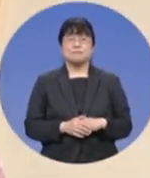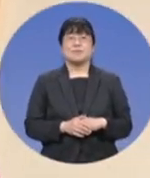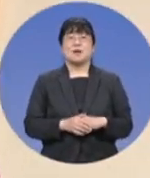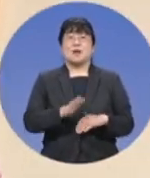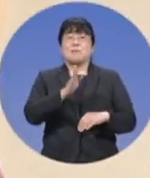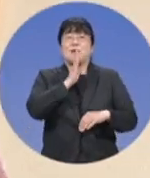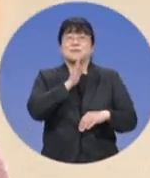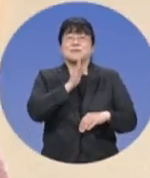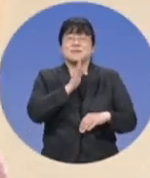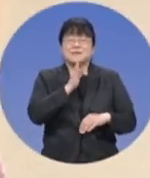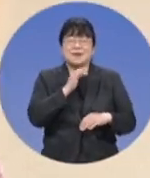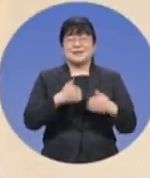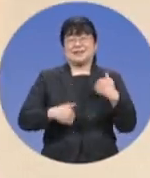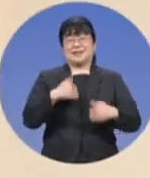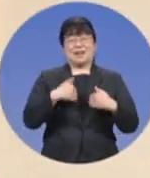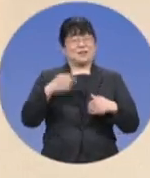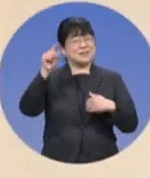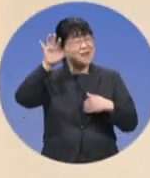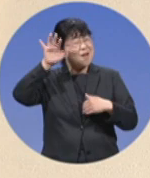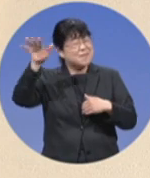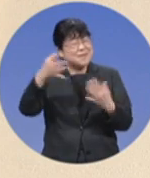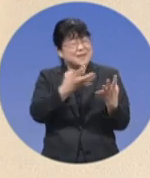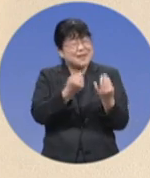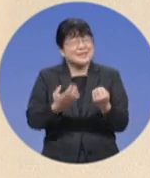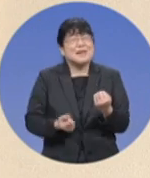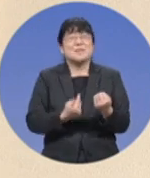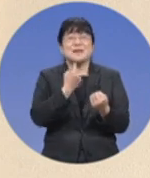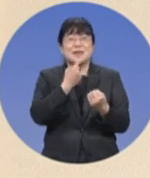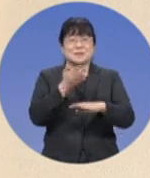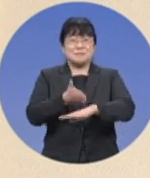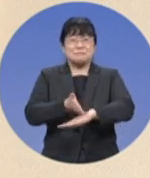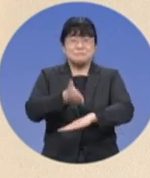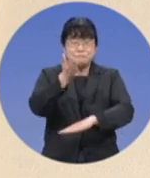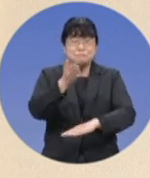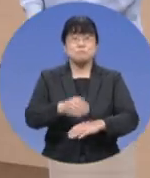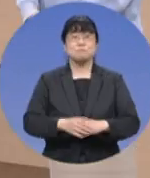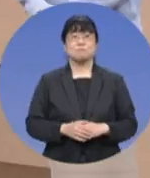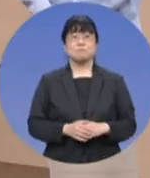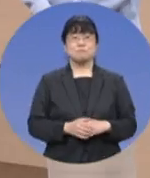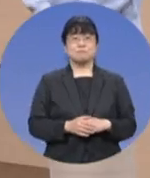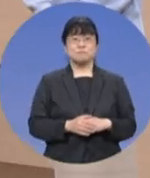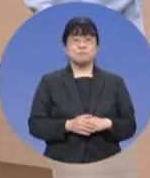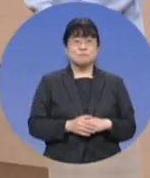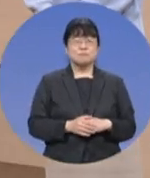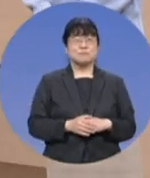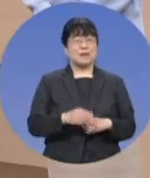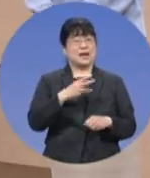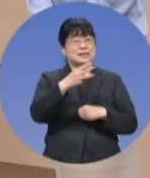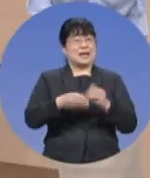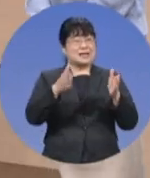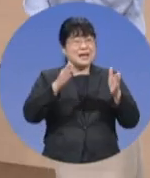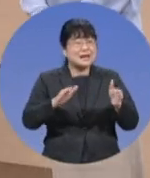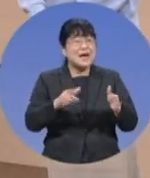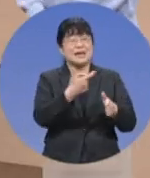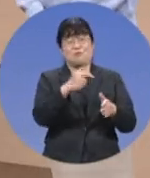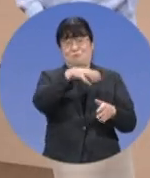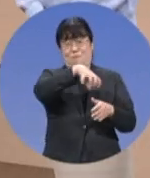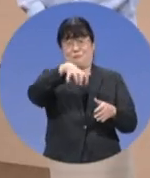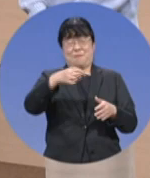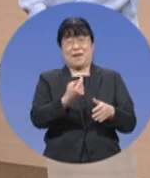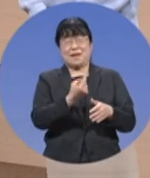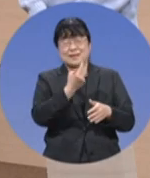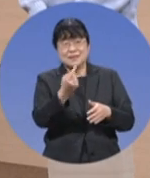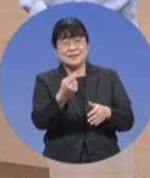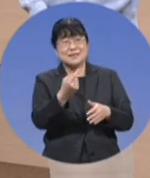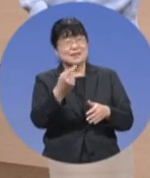もう本当に楽しい思い出でいっぱいです。ありがとうございました。 この3年間いろいろなところに行ってい